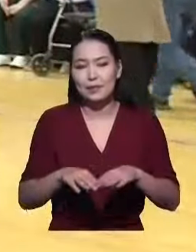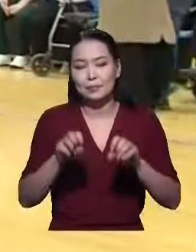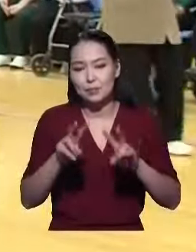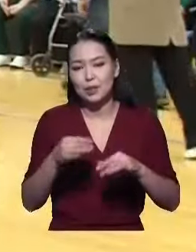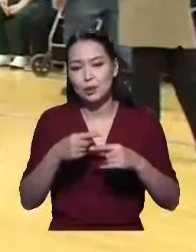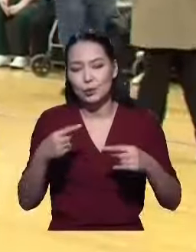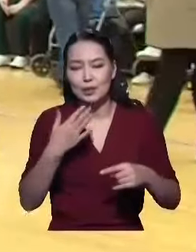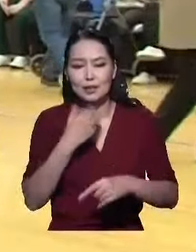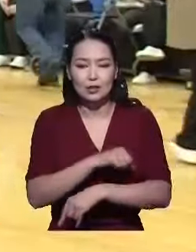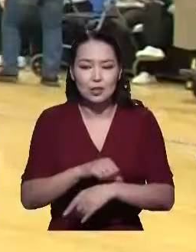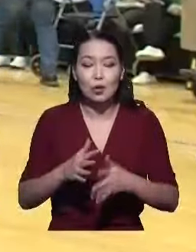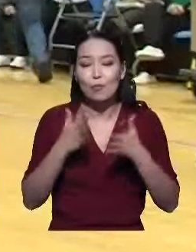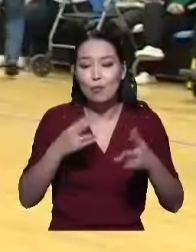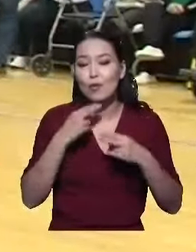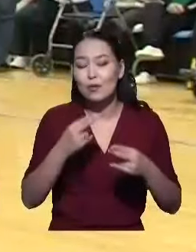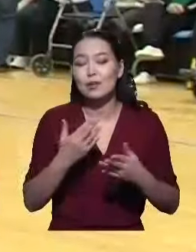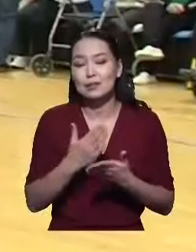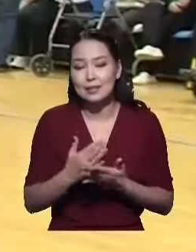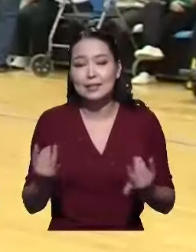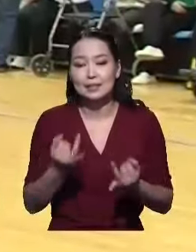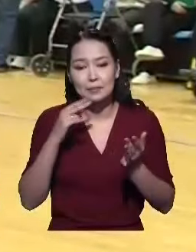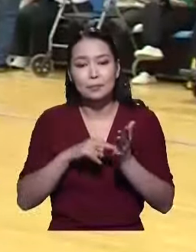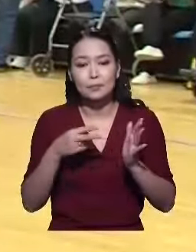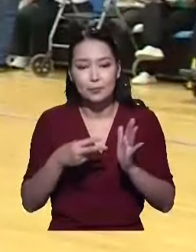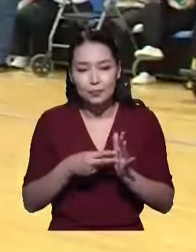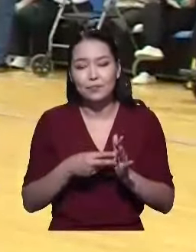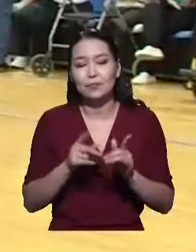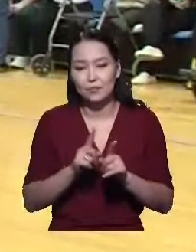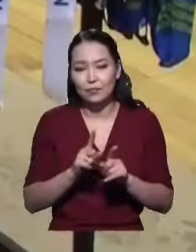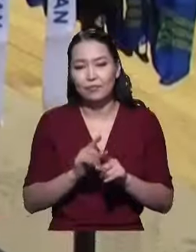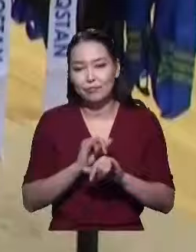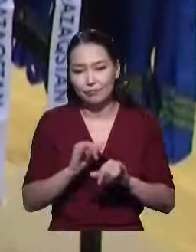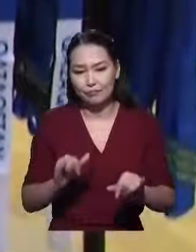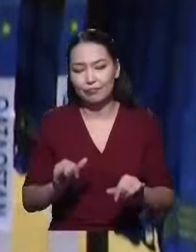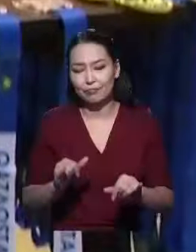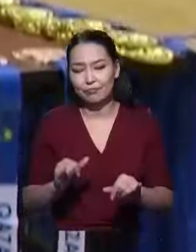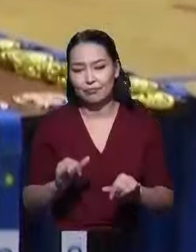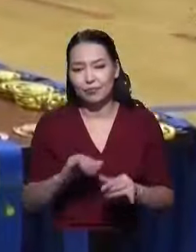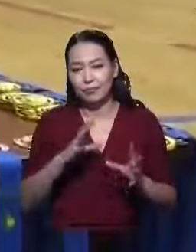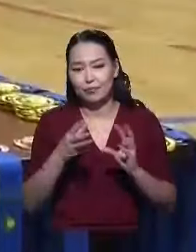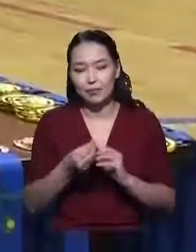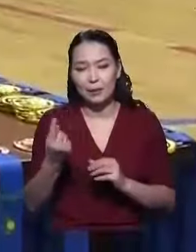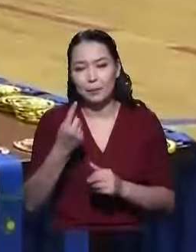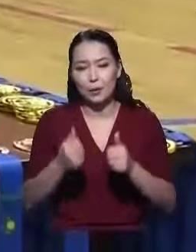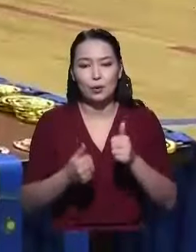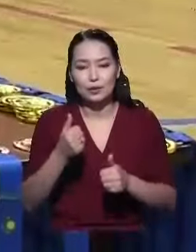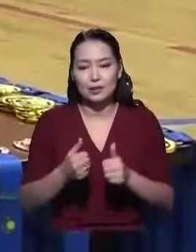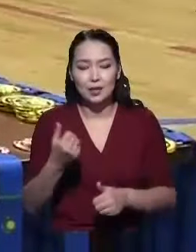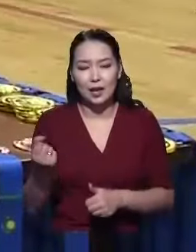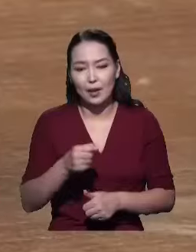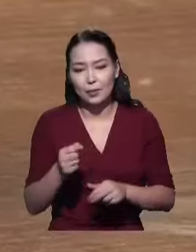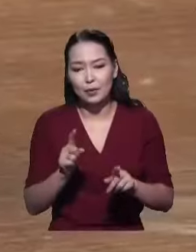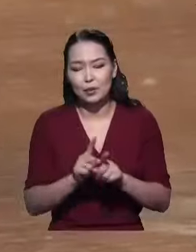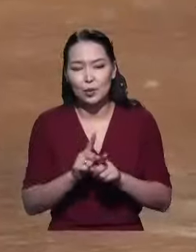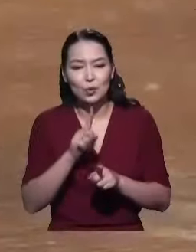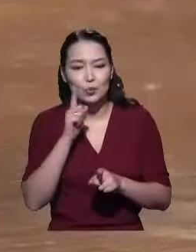стран проявляют большой интерес к новой разработке. Есть даже те, кто уже хочет ее внедрить. По итогам первого турнира по армбэку юные